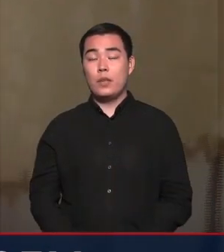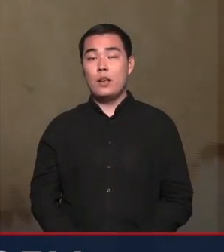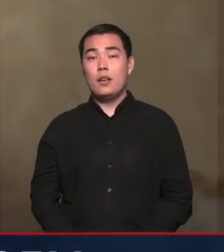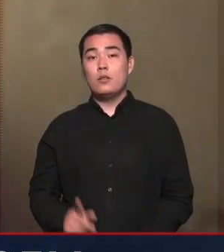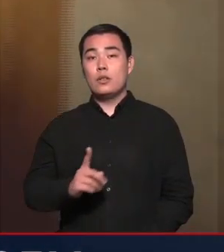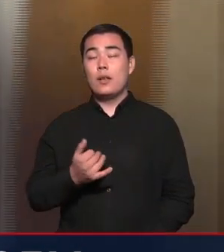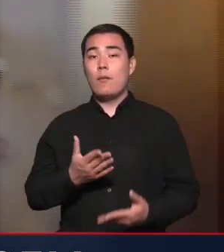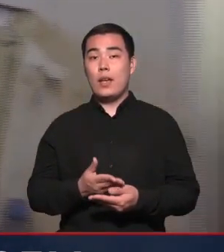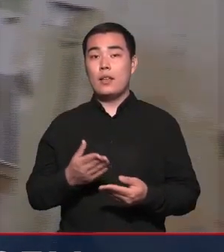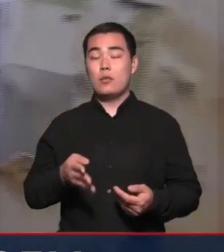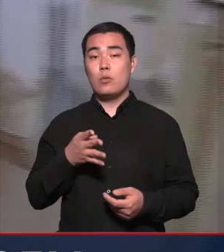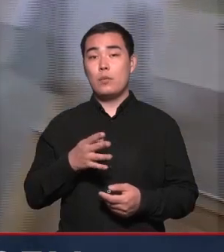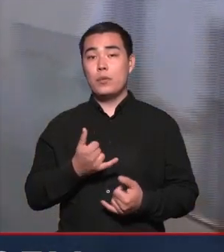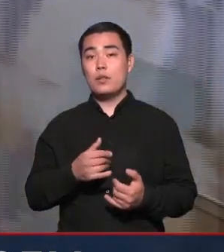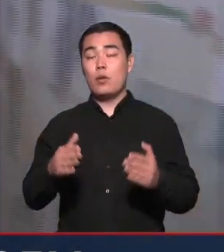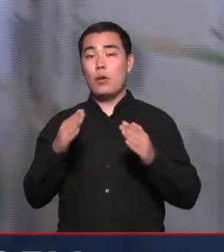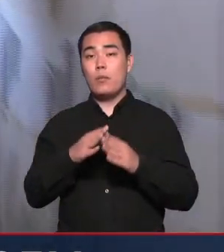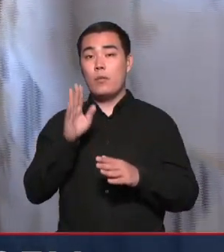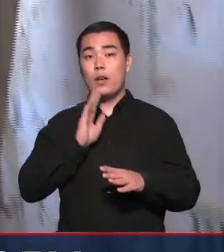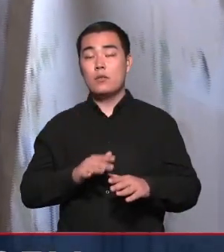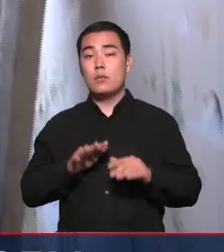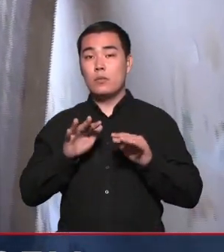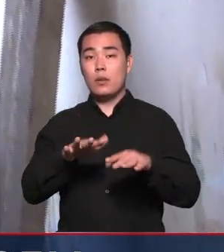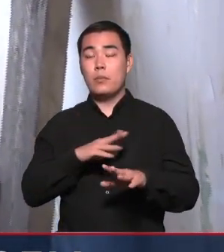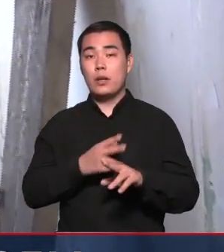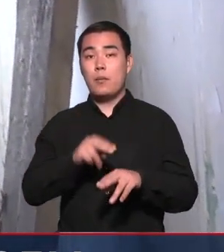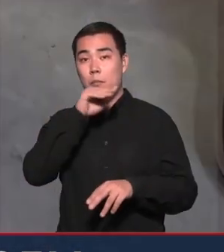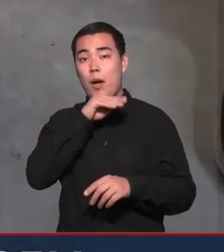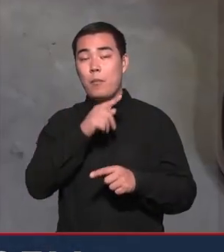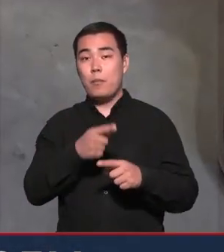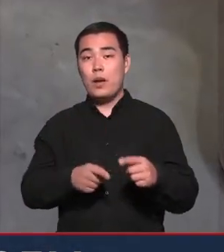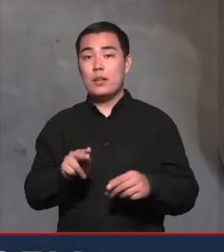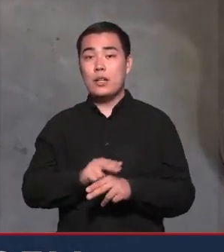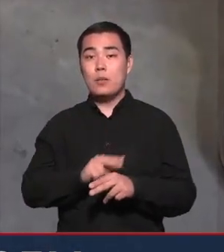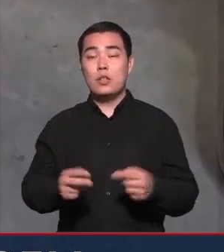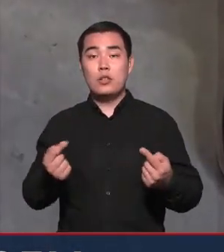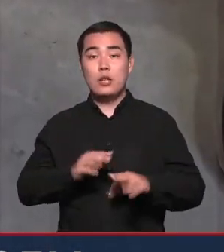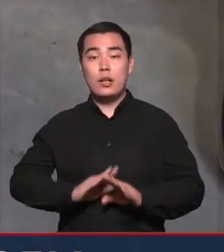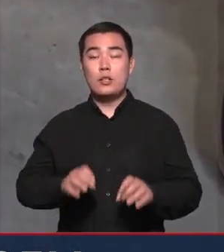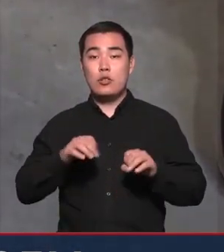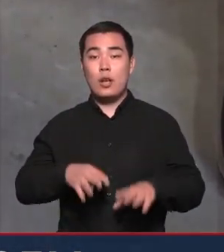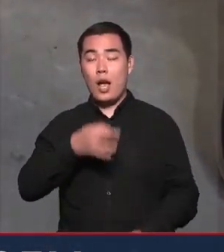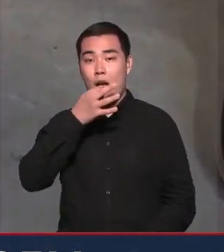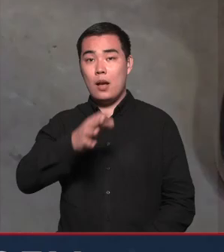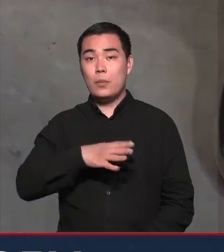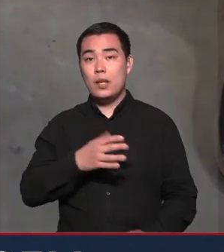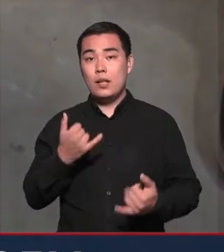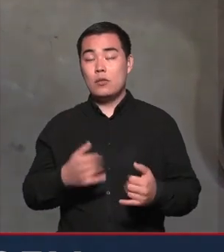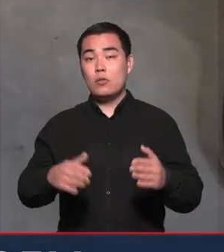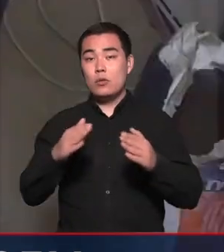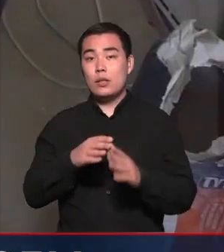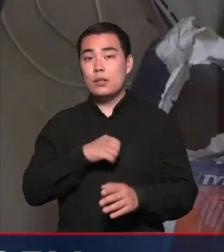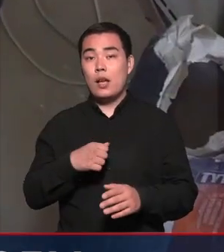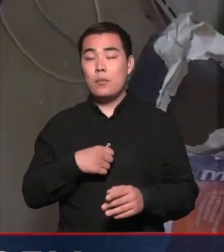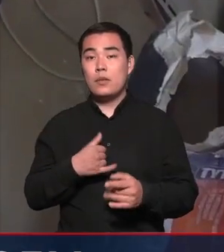Теріскейде көктемде 4000-нан астам баспанаға су кірді. Мамандар оның жартысын жөндеуге келмейді деп шешім шығарды. Қазір мұндай үйлер